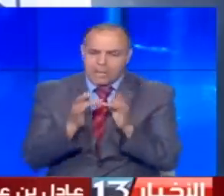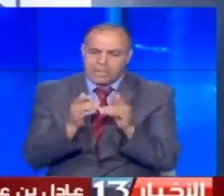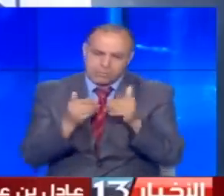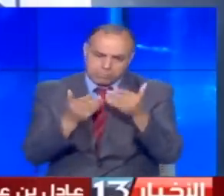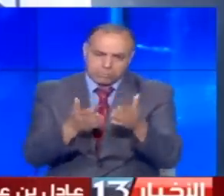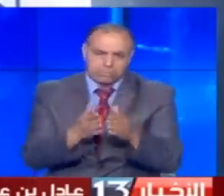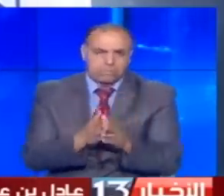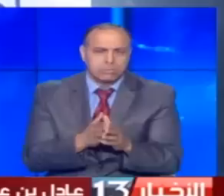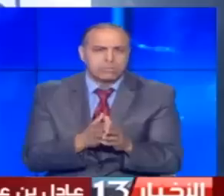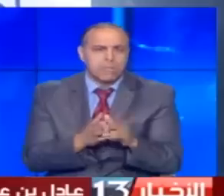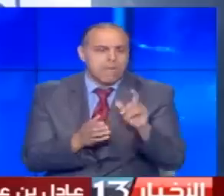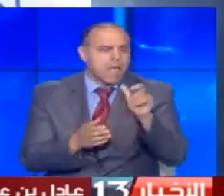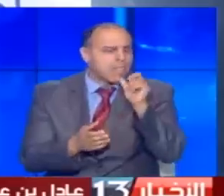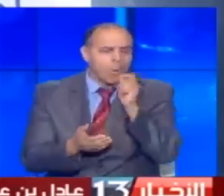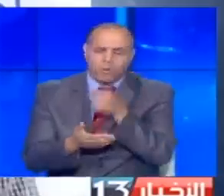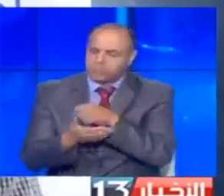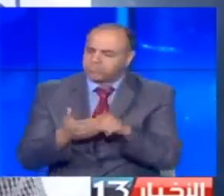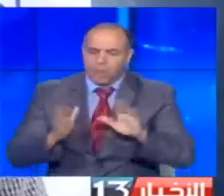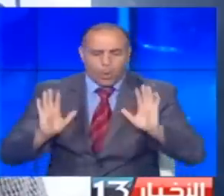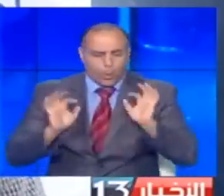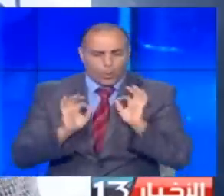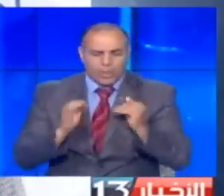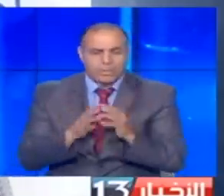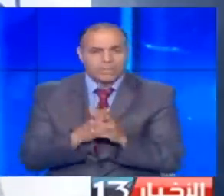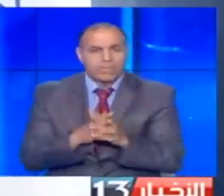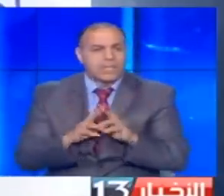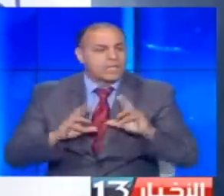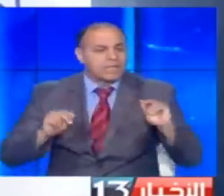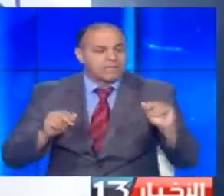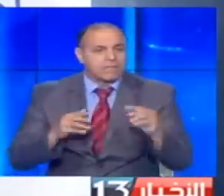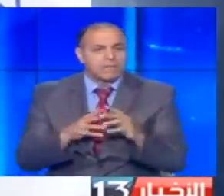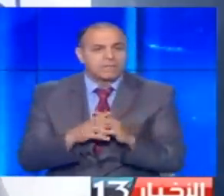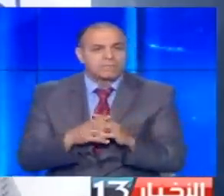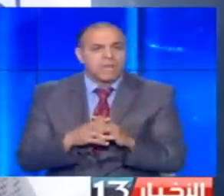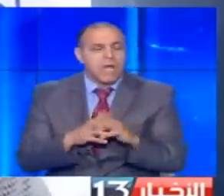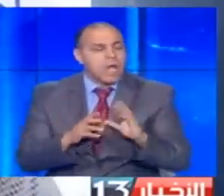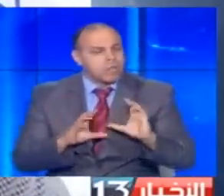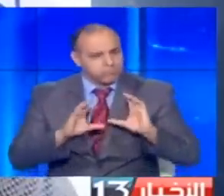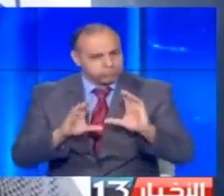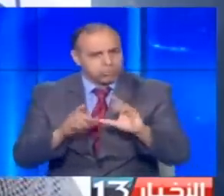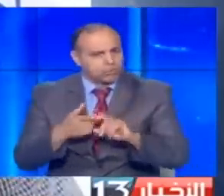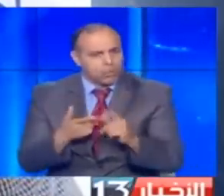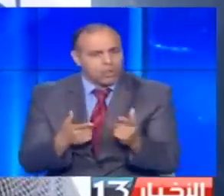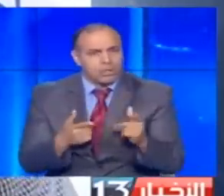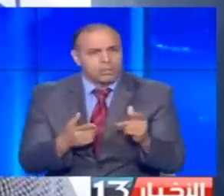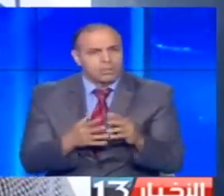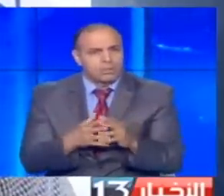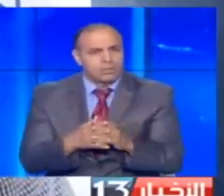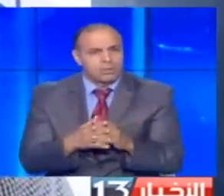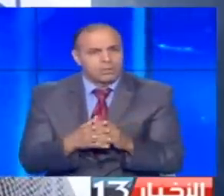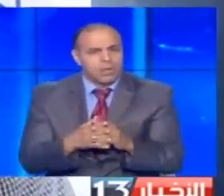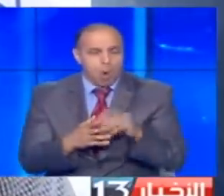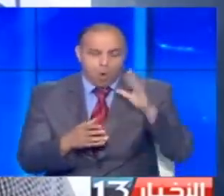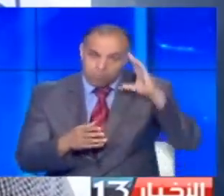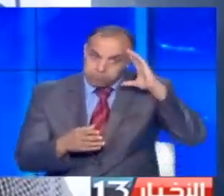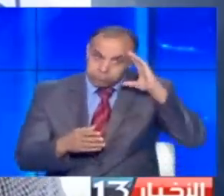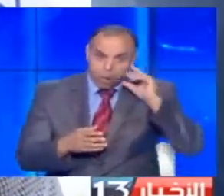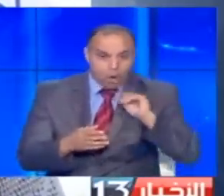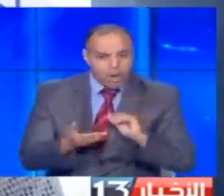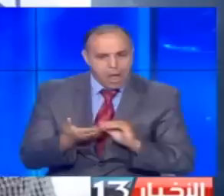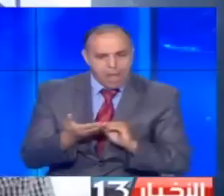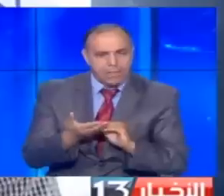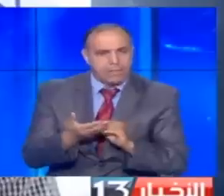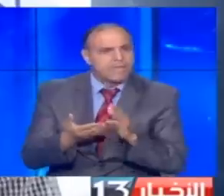خالصه مائه نخلص حتى شيء او كيف كيف يوفروا معناتها معناتها ان كبير اه